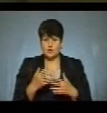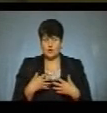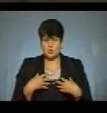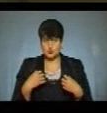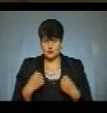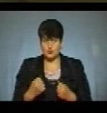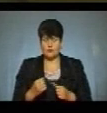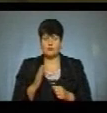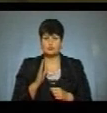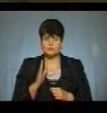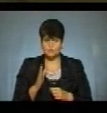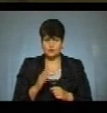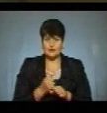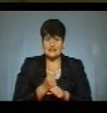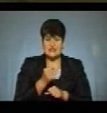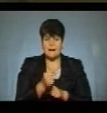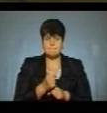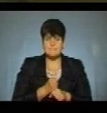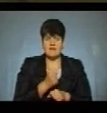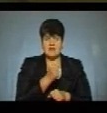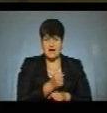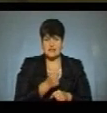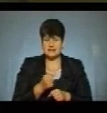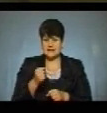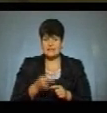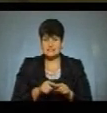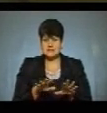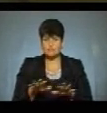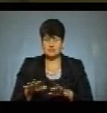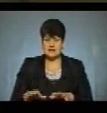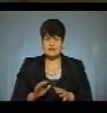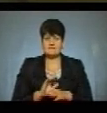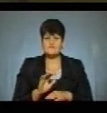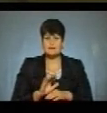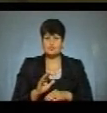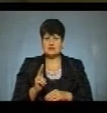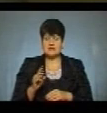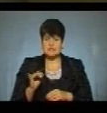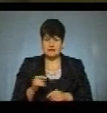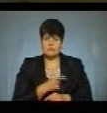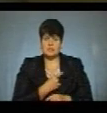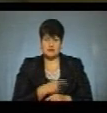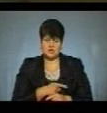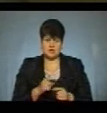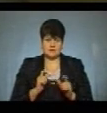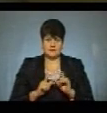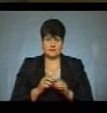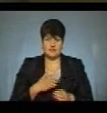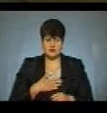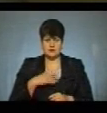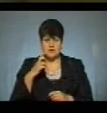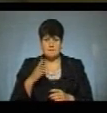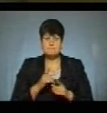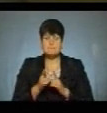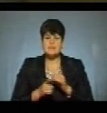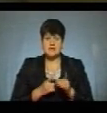здоров'я, будуть направляти на ці посади випускників медичних вузів нашої держави. Міняється